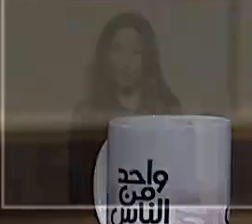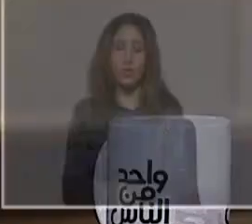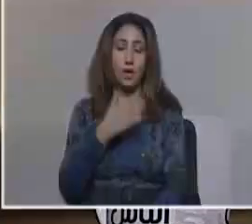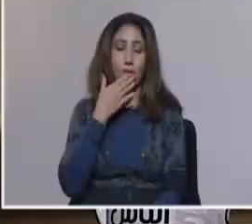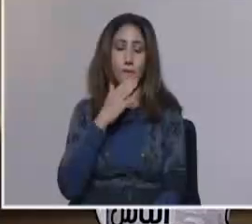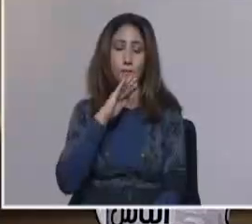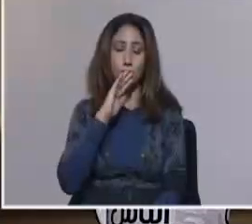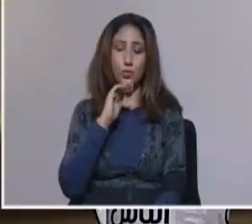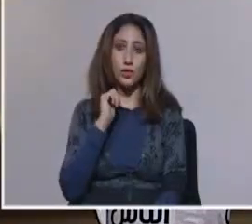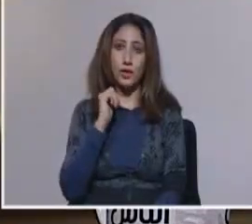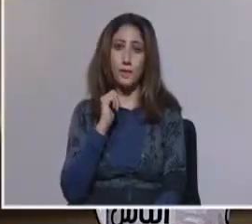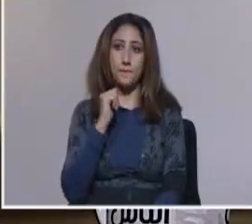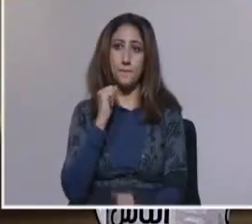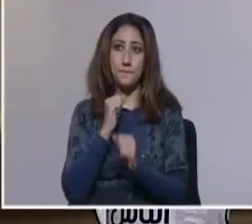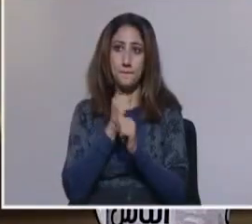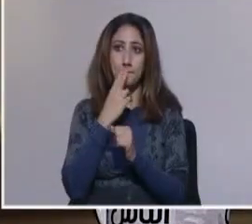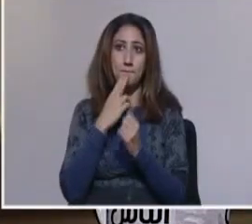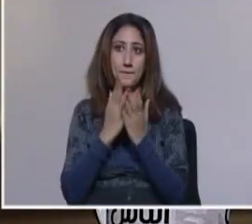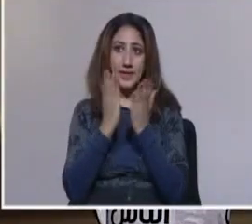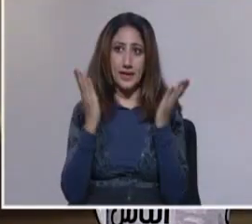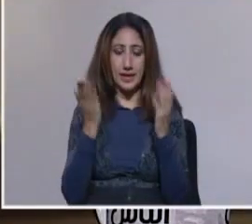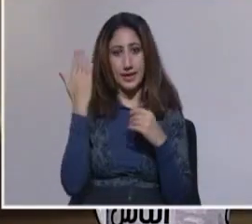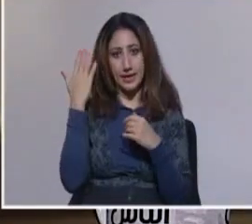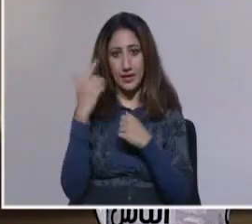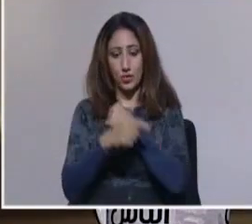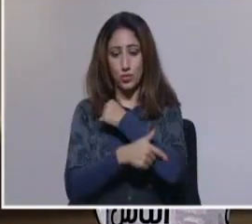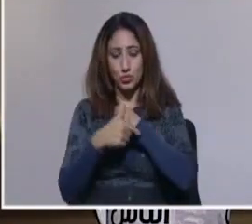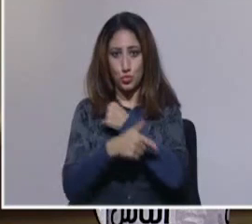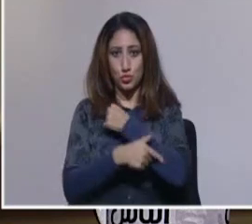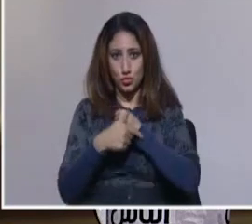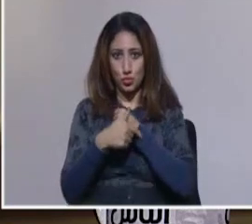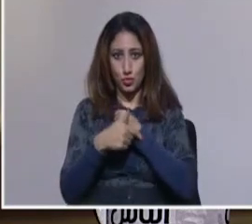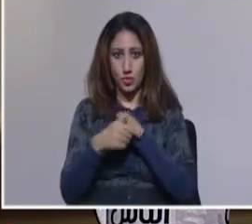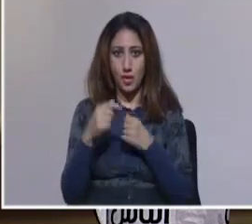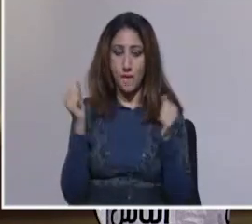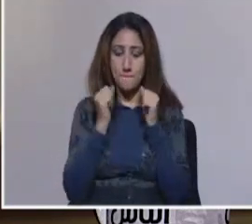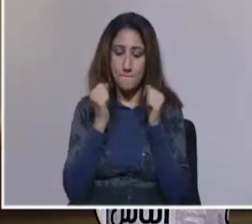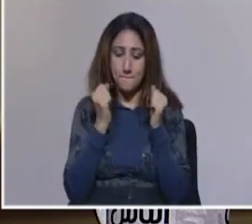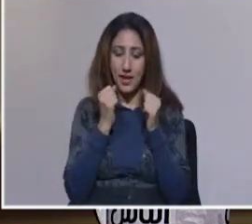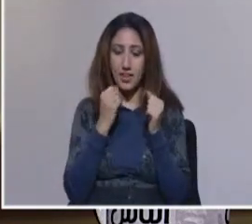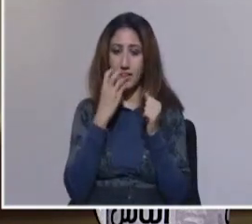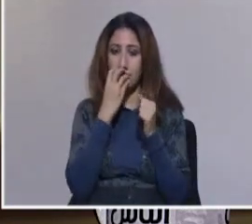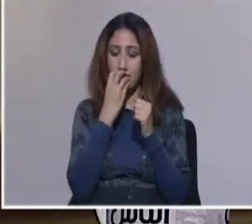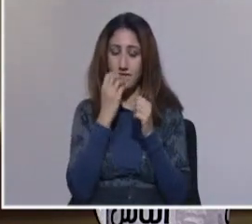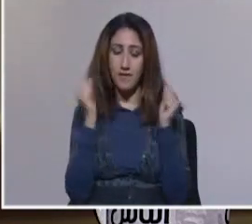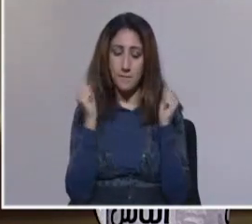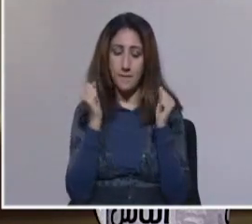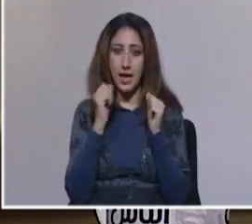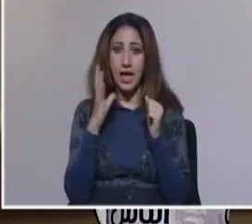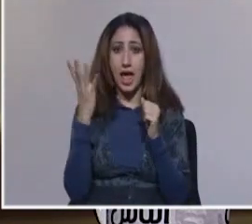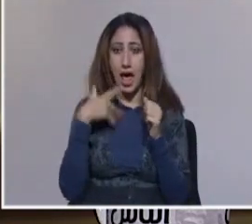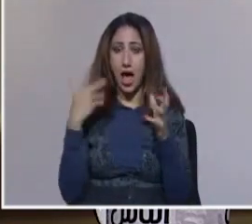الحمد لله الخير مستمر. احنا كنا اطلقنا من اسابيع حملة دفي بردهم لجمع